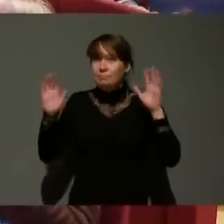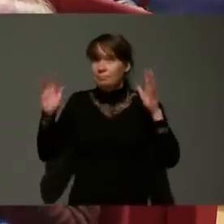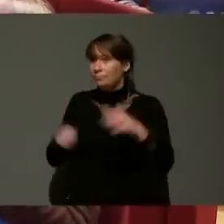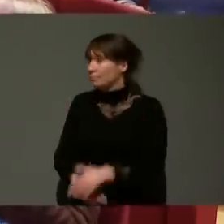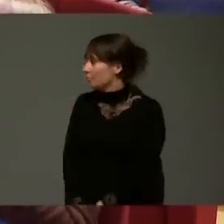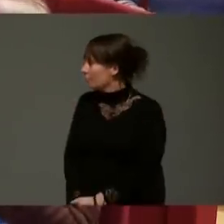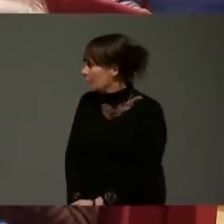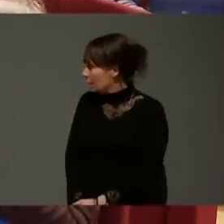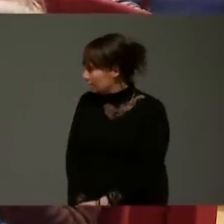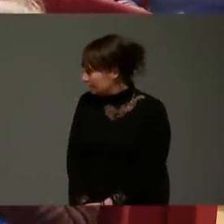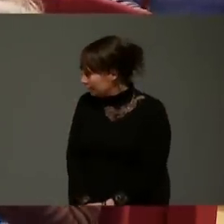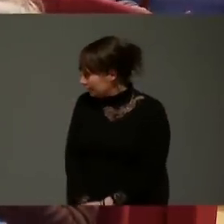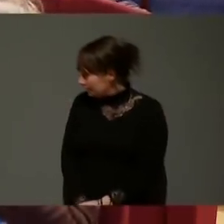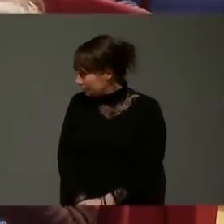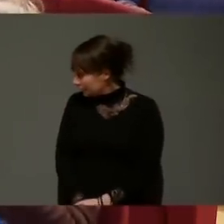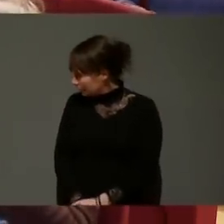merci.